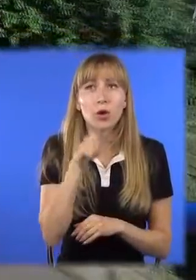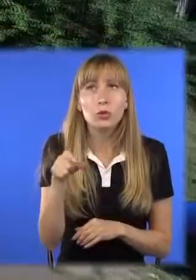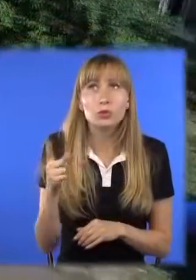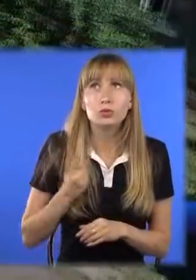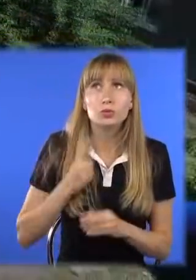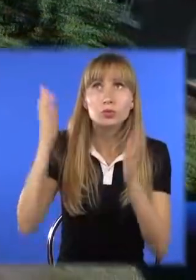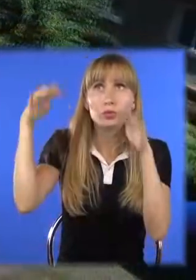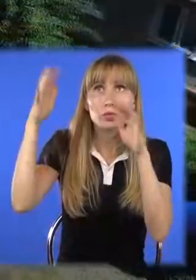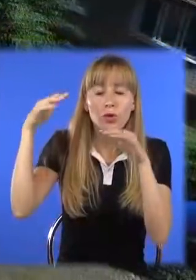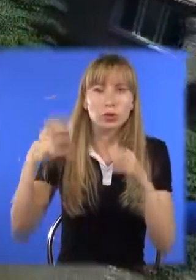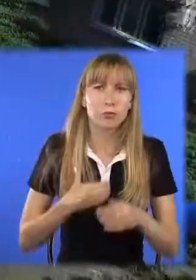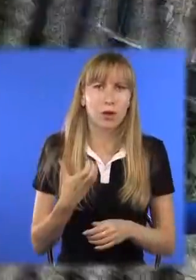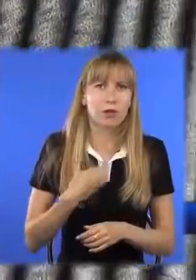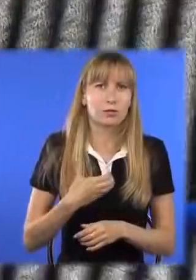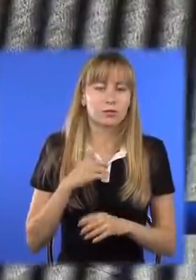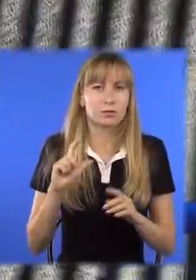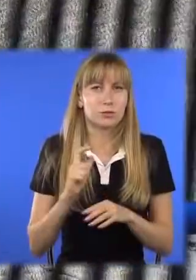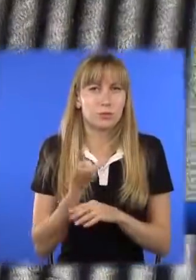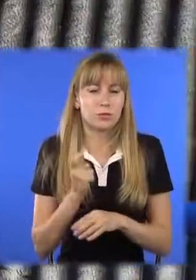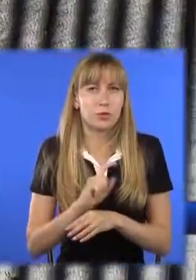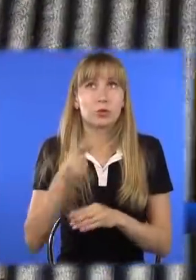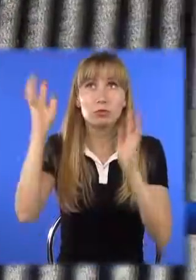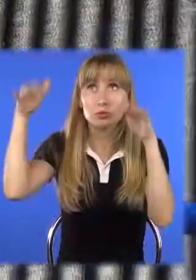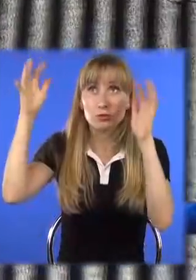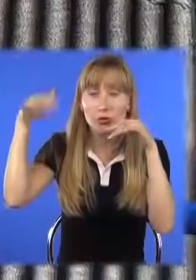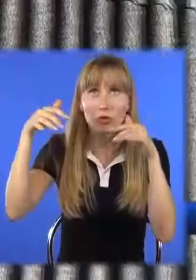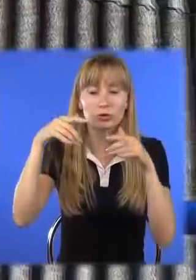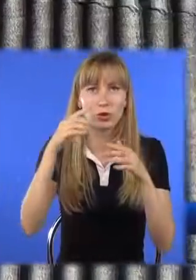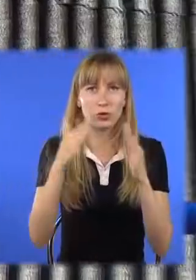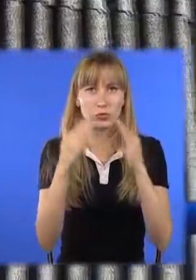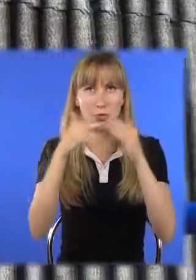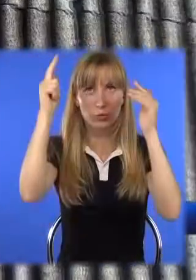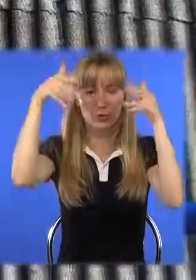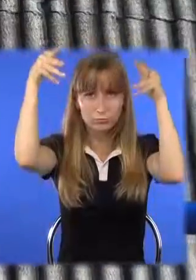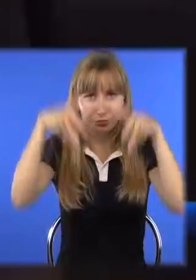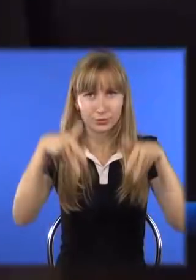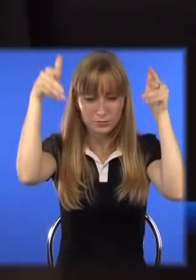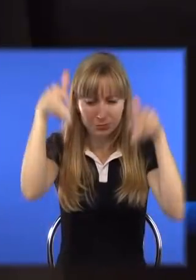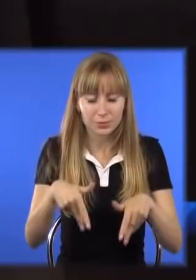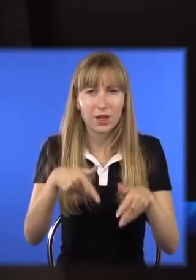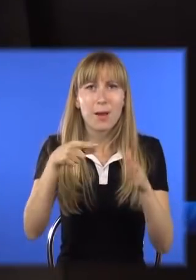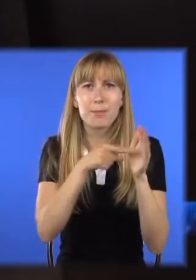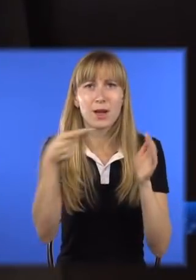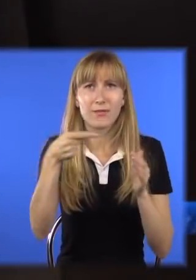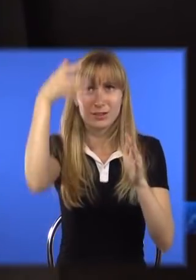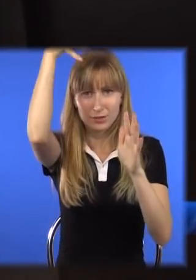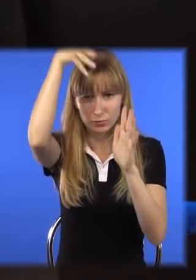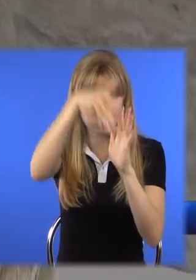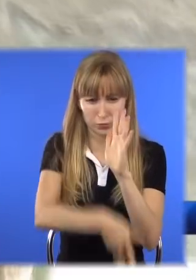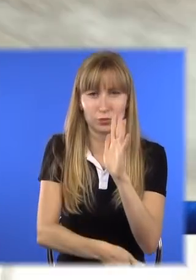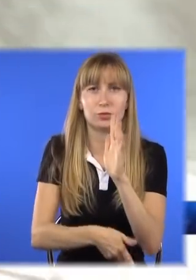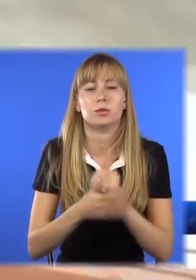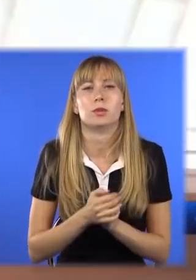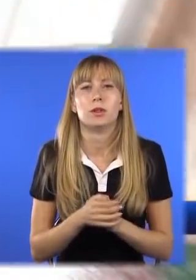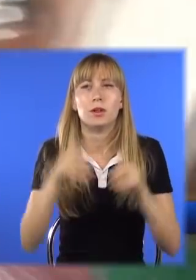із відра, то не знаєш, куди подітися. Ріками тече через дірявий дах аж до першого поверху. А з усіх боків по стінах